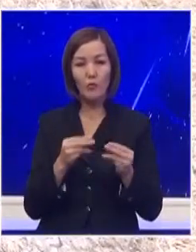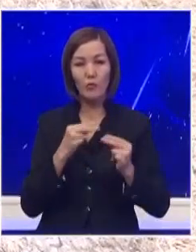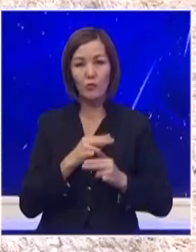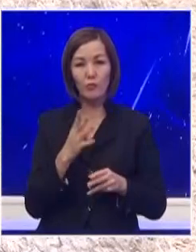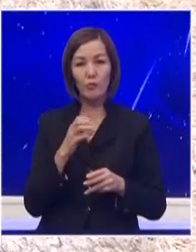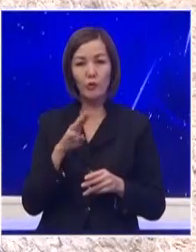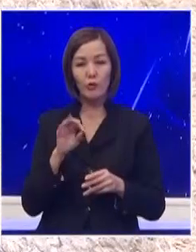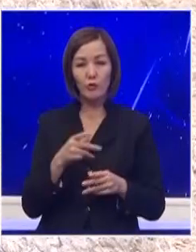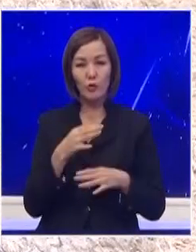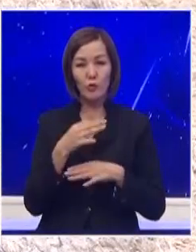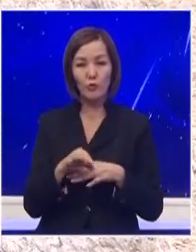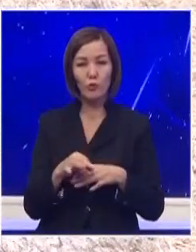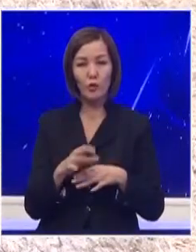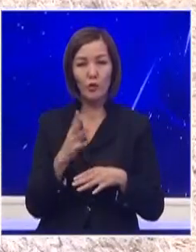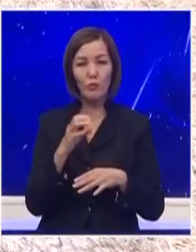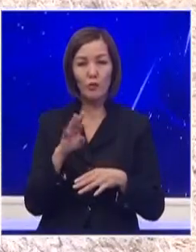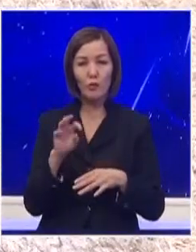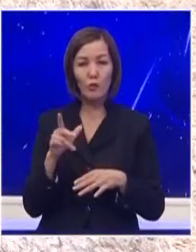жеңіл.